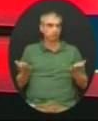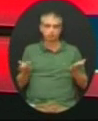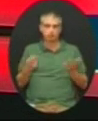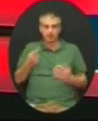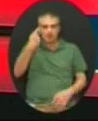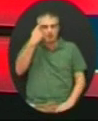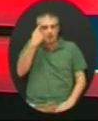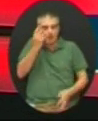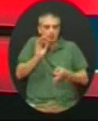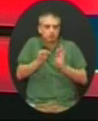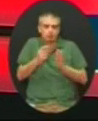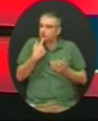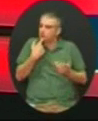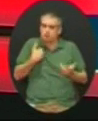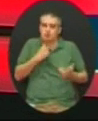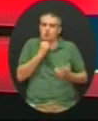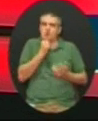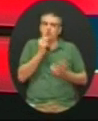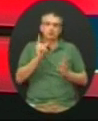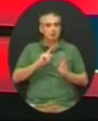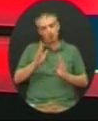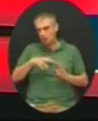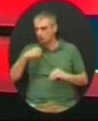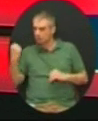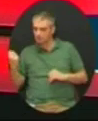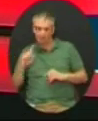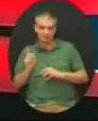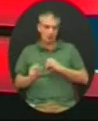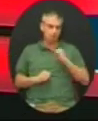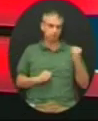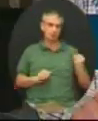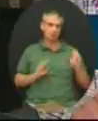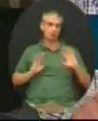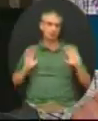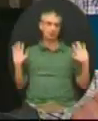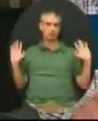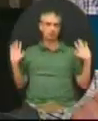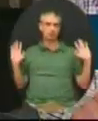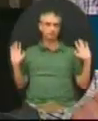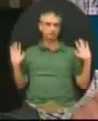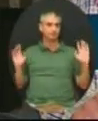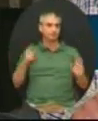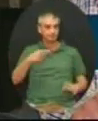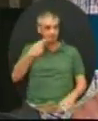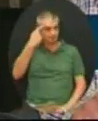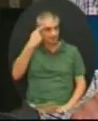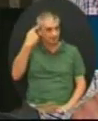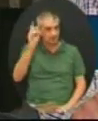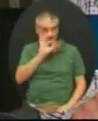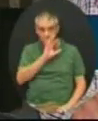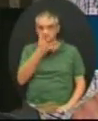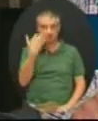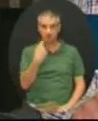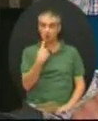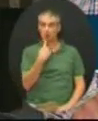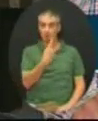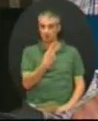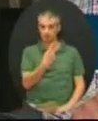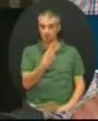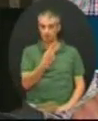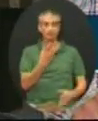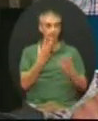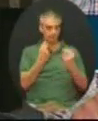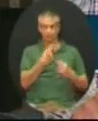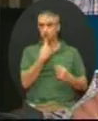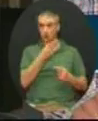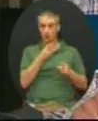עמדה משפטית, אומר, אני לא רוצה שזה יהיה לא מימין ולא משמאל. זוהי עמדה אידיאולוגית שאם הייתה נשמעת, והיא נשמעת וטוב